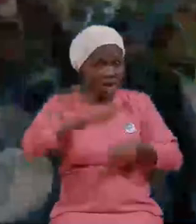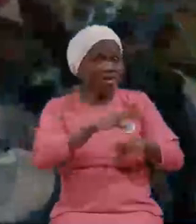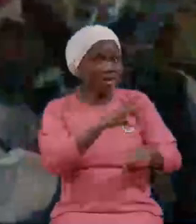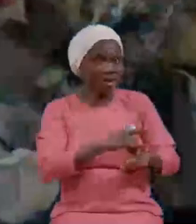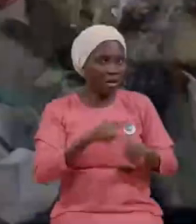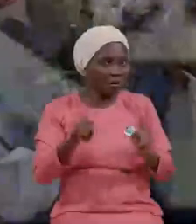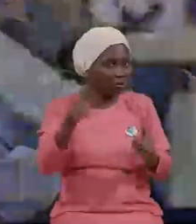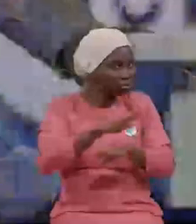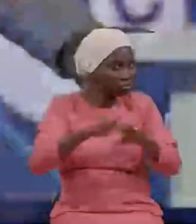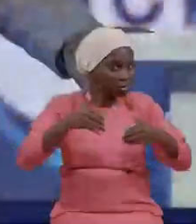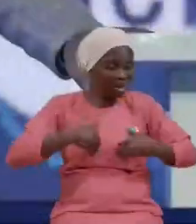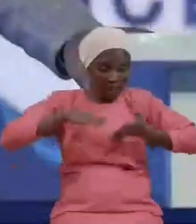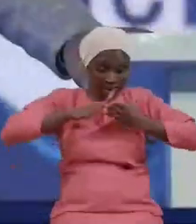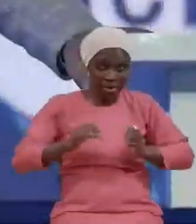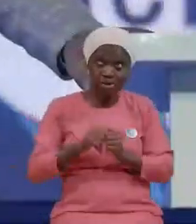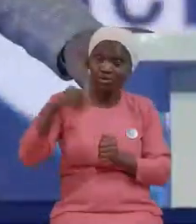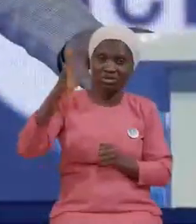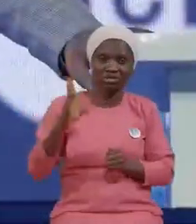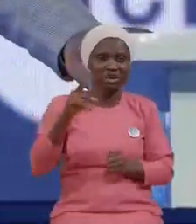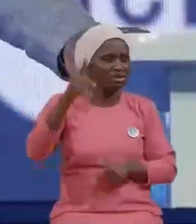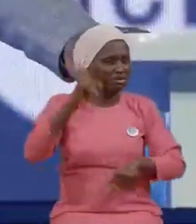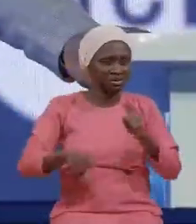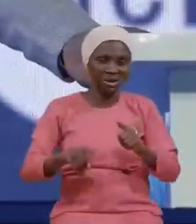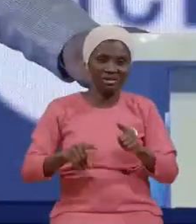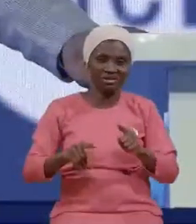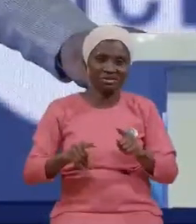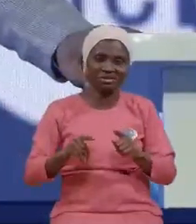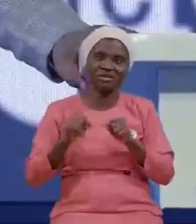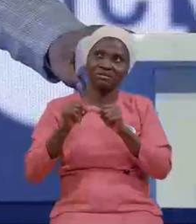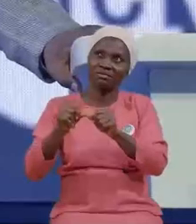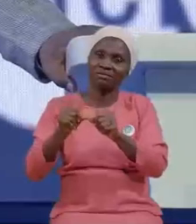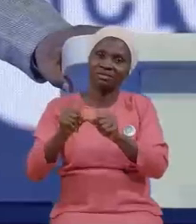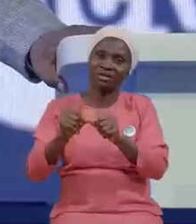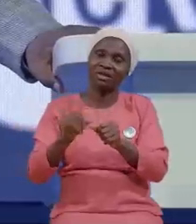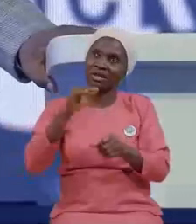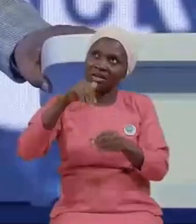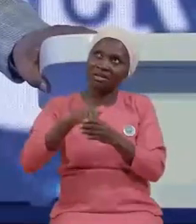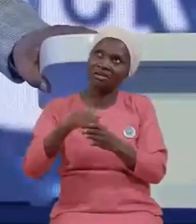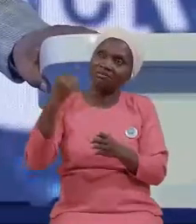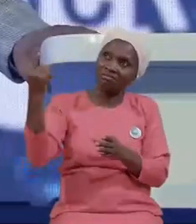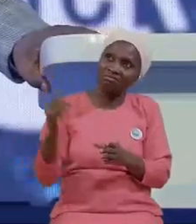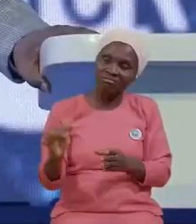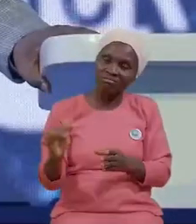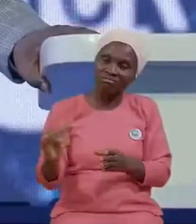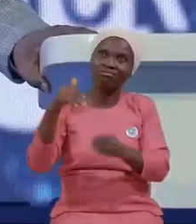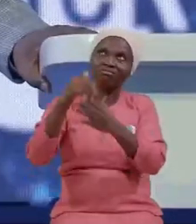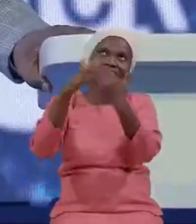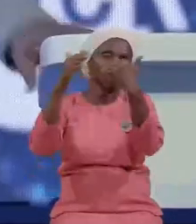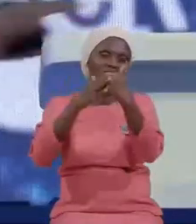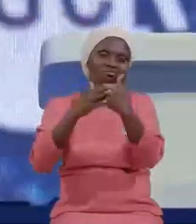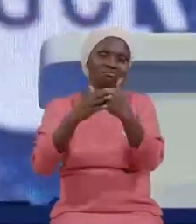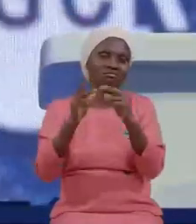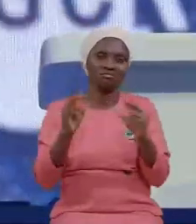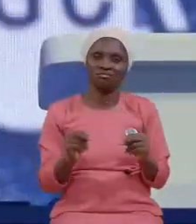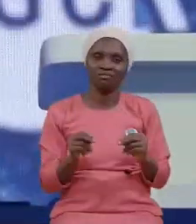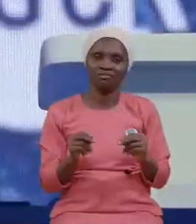Si vous avez la paix avec tout le monde sur la terre, mais quand vous n'êtes pas en paix avec Dieu, vous n'avez pas la paix de Dieu en vous, vous ne passerez pas l'éternité avec